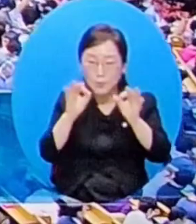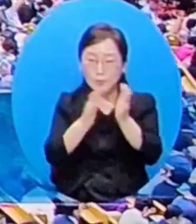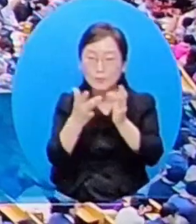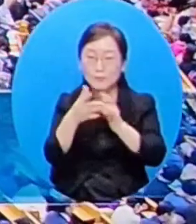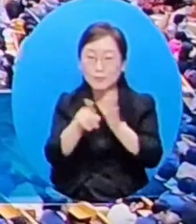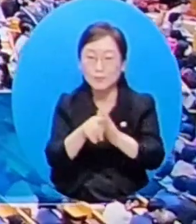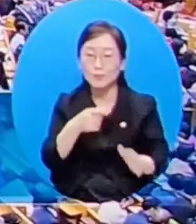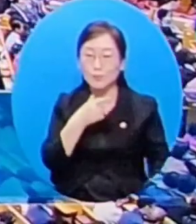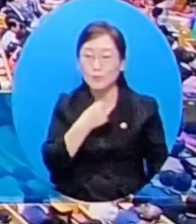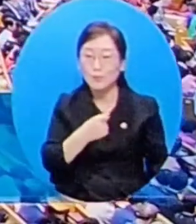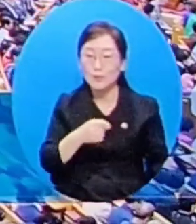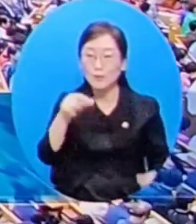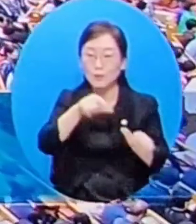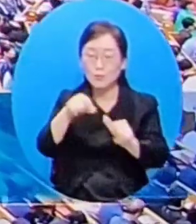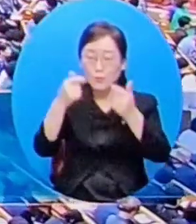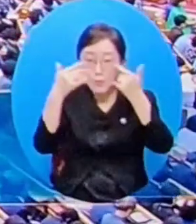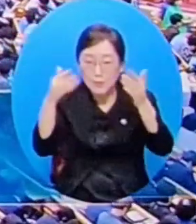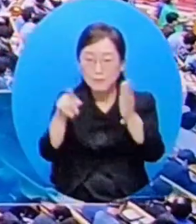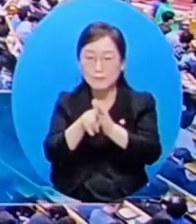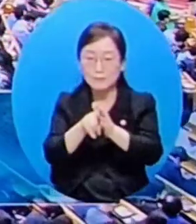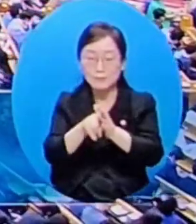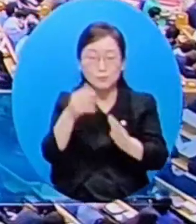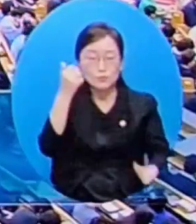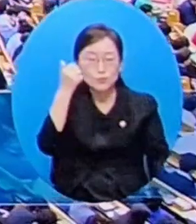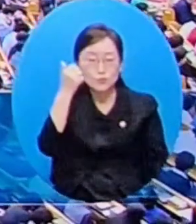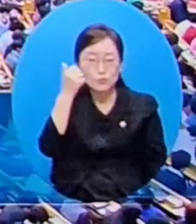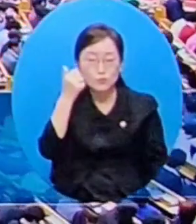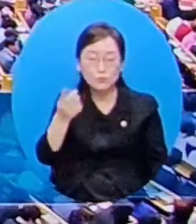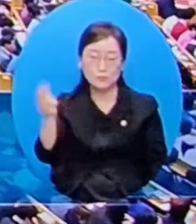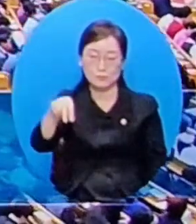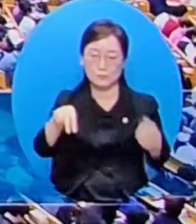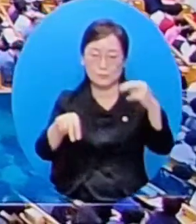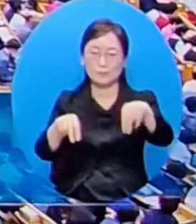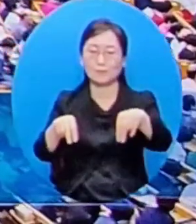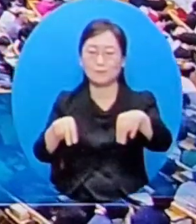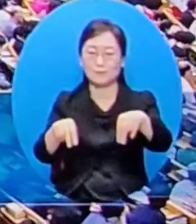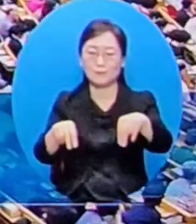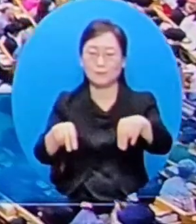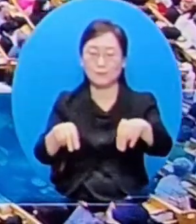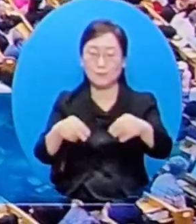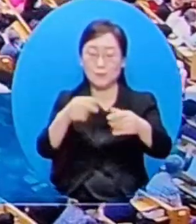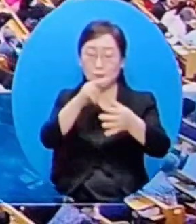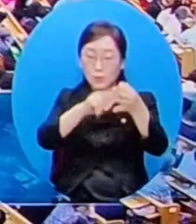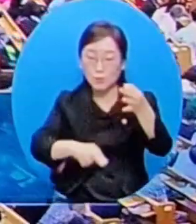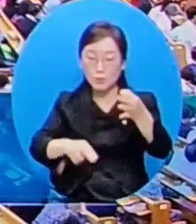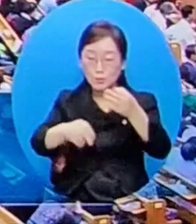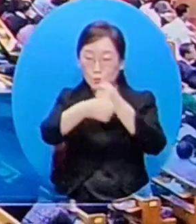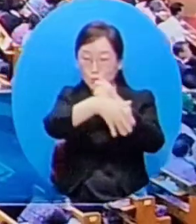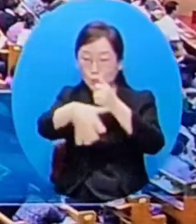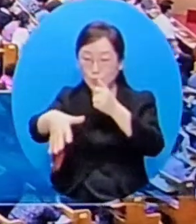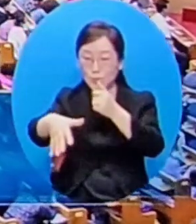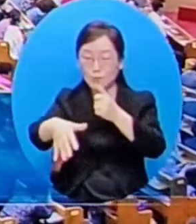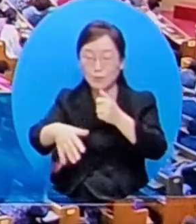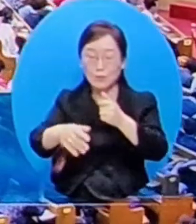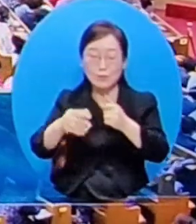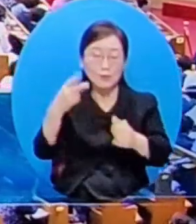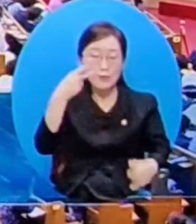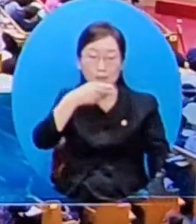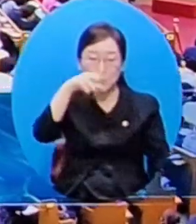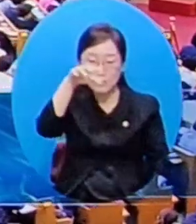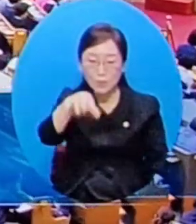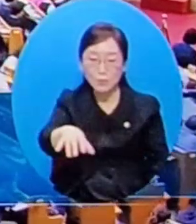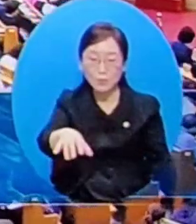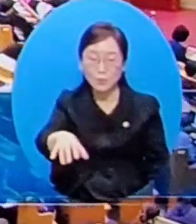원하는 분, 구원의 확신을 갖고 원하시는 분들은 어디 계신지 자리에서 일어나시기 바랍니다. 본성전, 부석성전, 기도처,